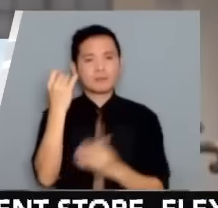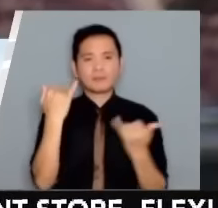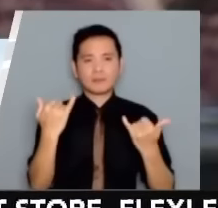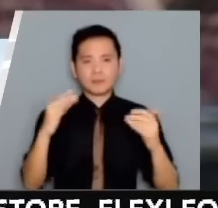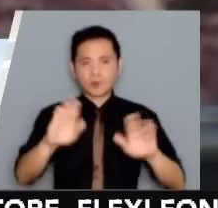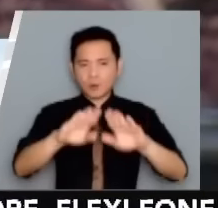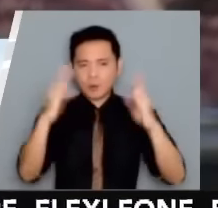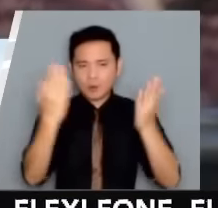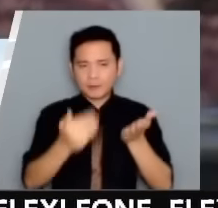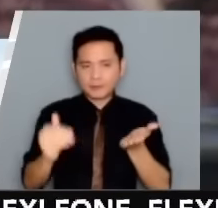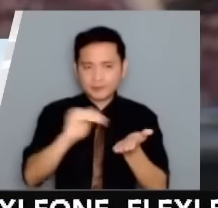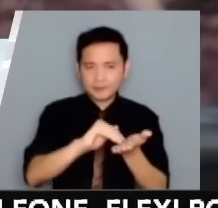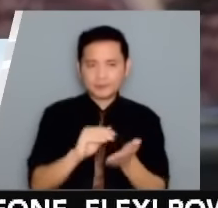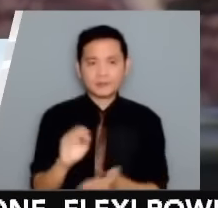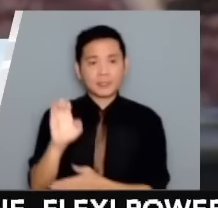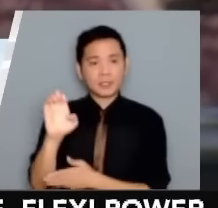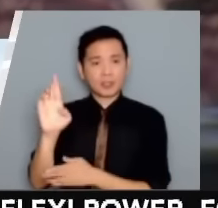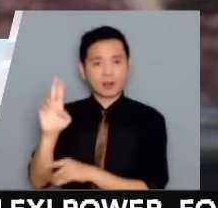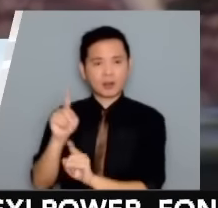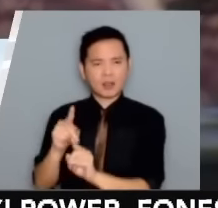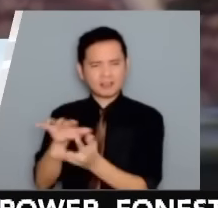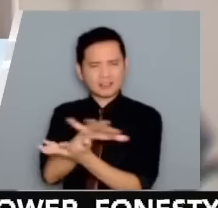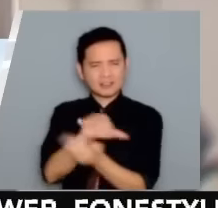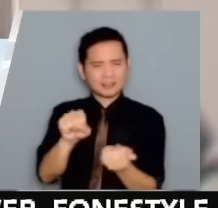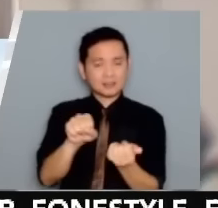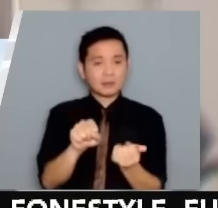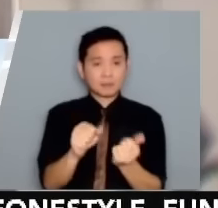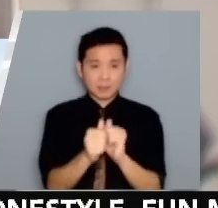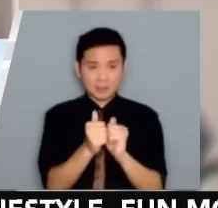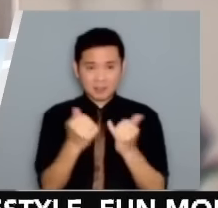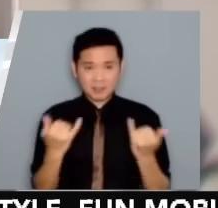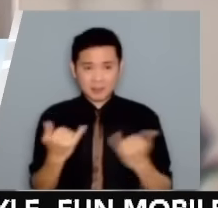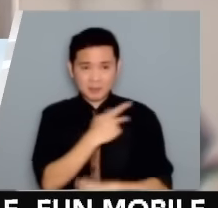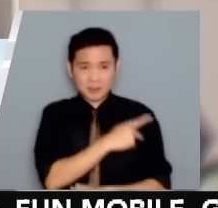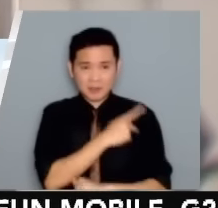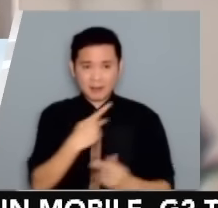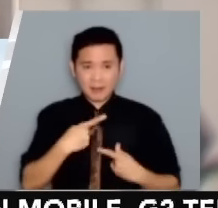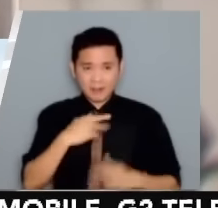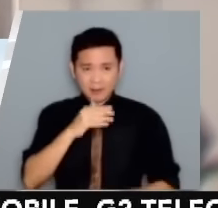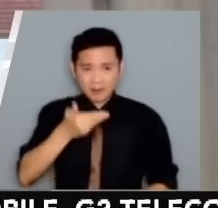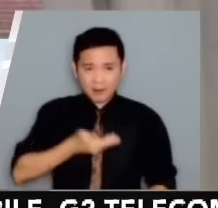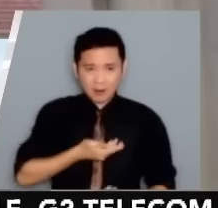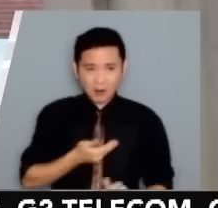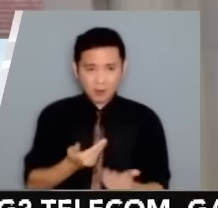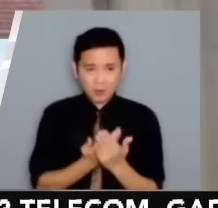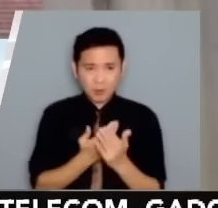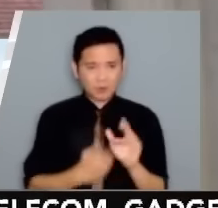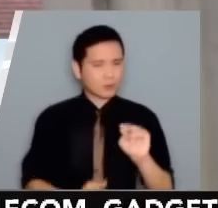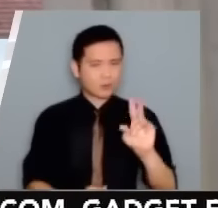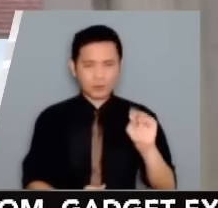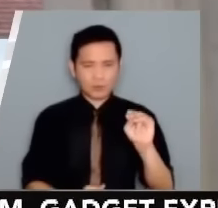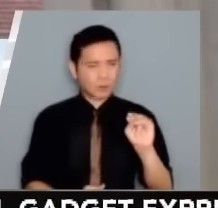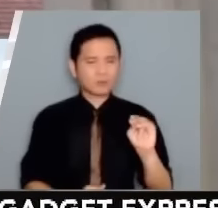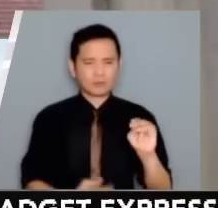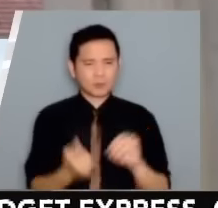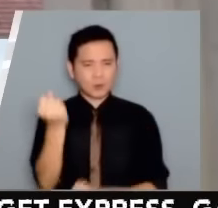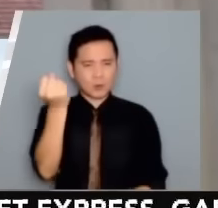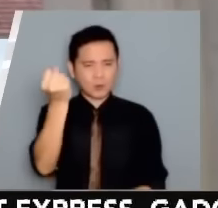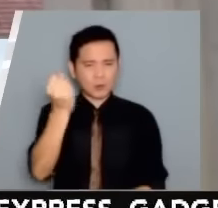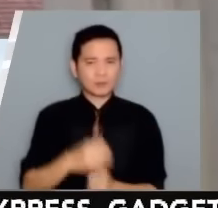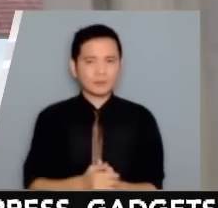pansamantalang hindi tumanggap ng mga bagong pasyente sa ngayon Nakabalik na sa er ang mga pasyenteng inilikas Patuloy ang